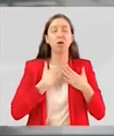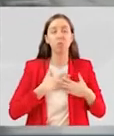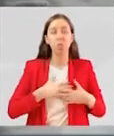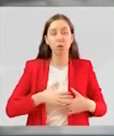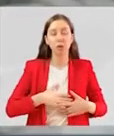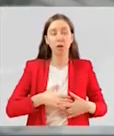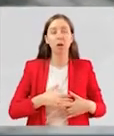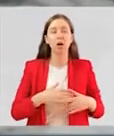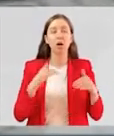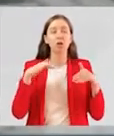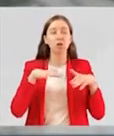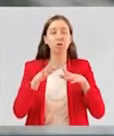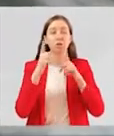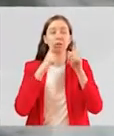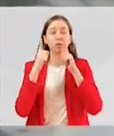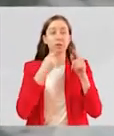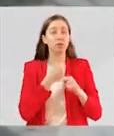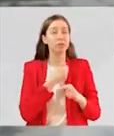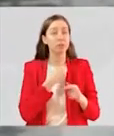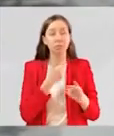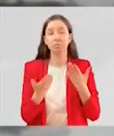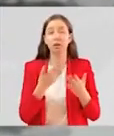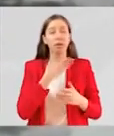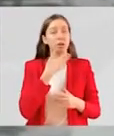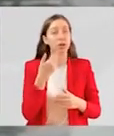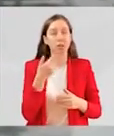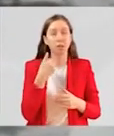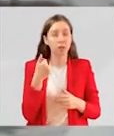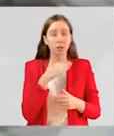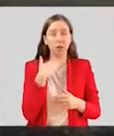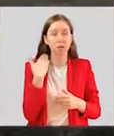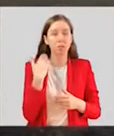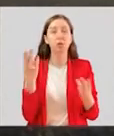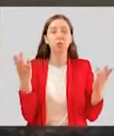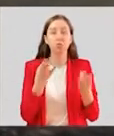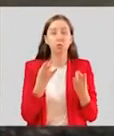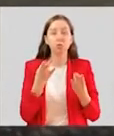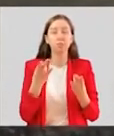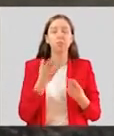методом референдума. Хотим или не хотим, надо спрашивать народ. Так нельзя.